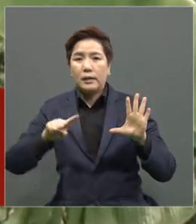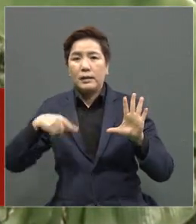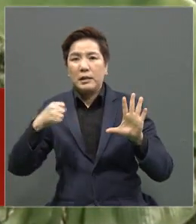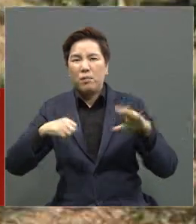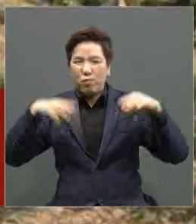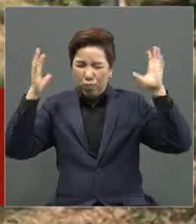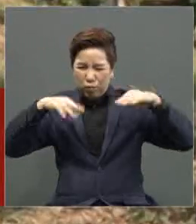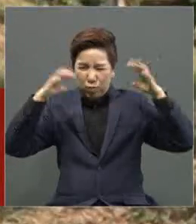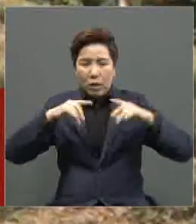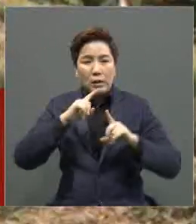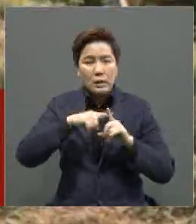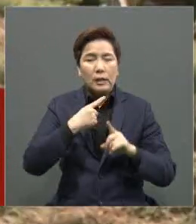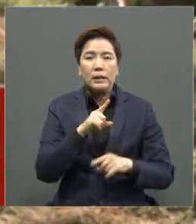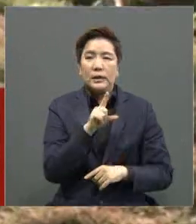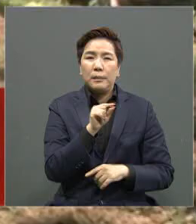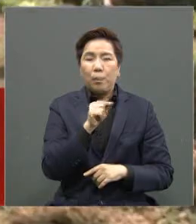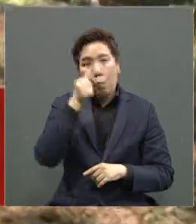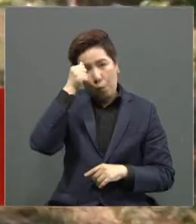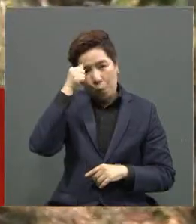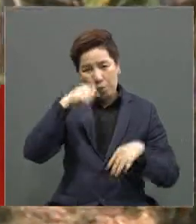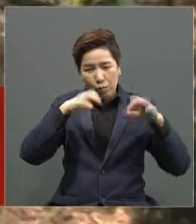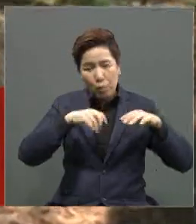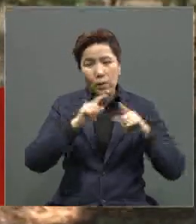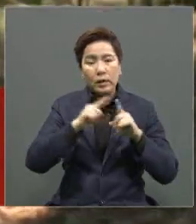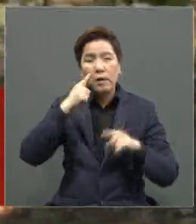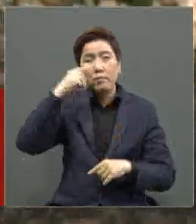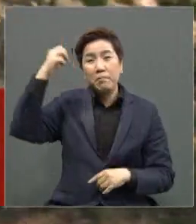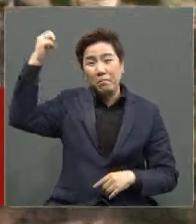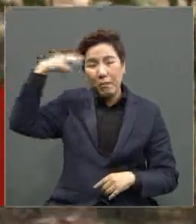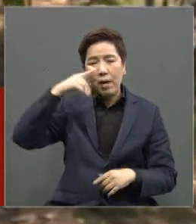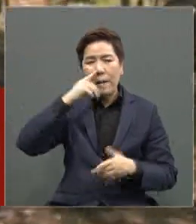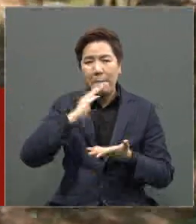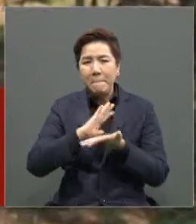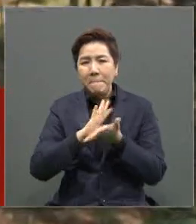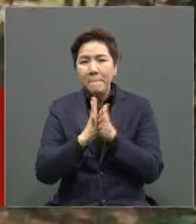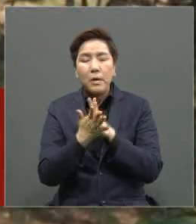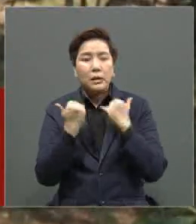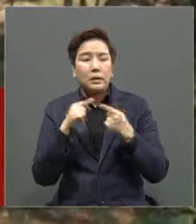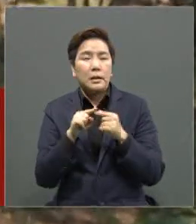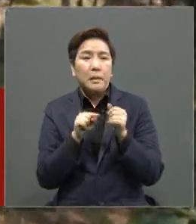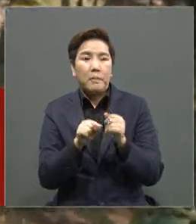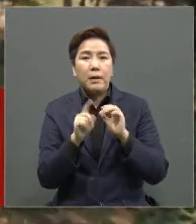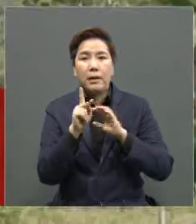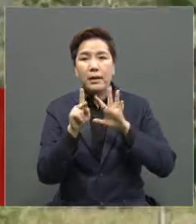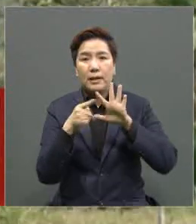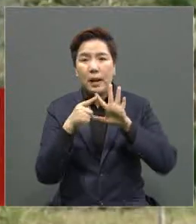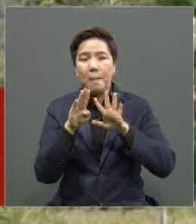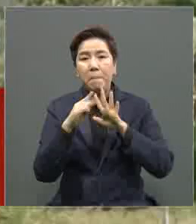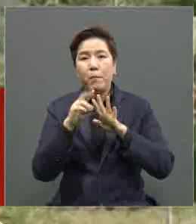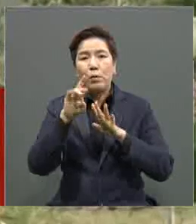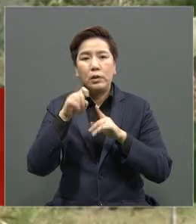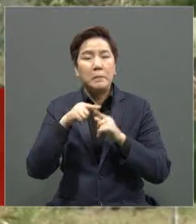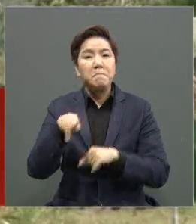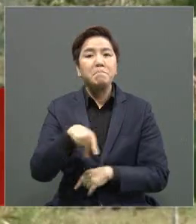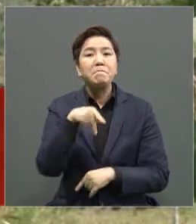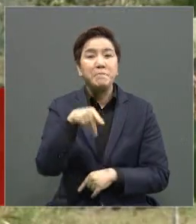คมเฉลี่ยเดือนละ20วันแต่ด้วยสภาพภูมิอากาศที่เปลี่ยนแปลงไปทำให้อำเภอกระบุรีเป็นพื้นที่พิ